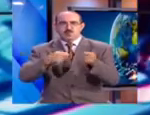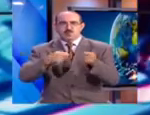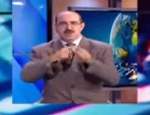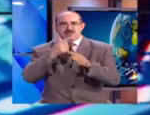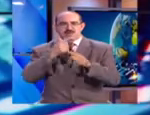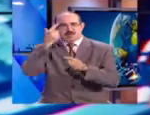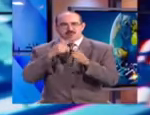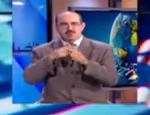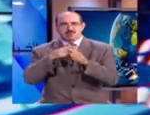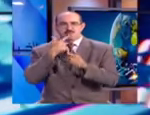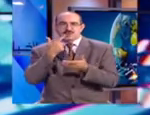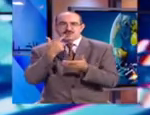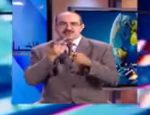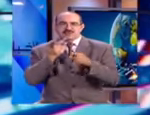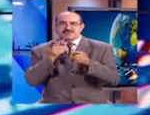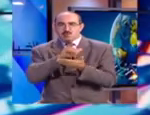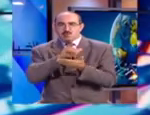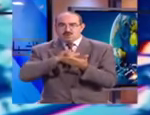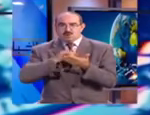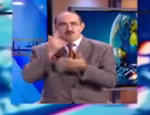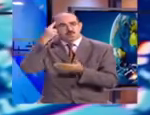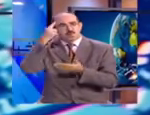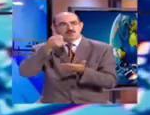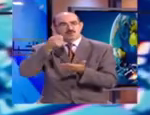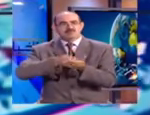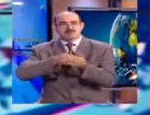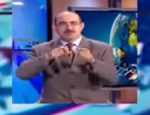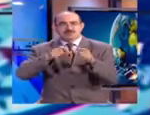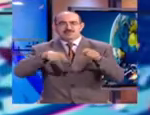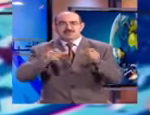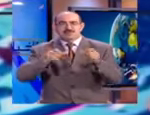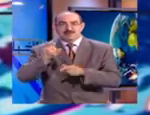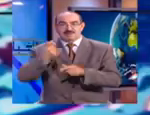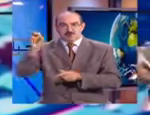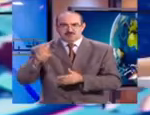للخطوط الجوية الجزائرية لاقتناء التذكرة.